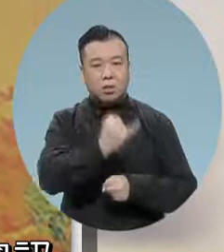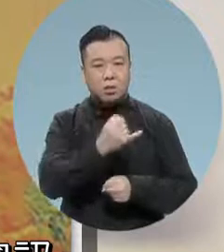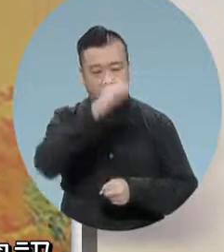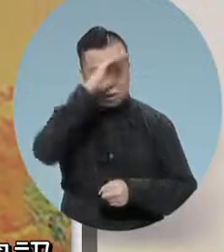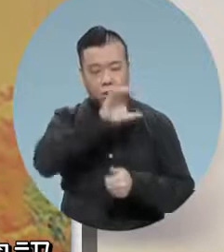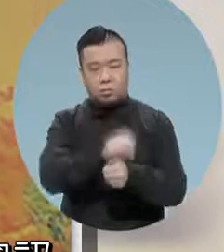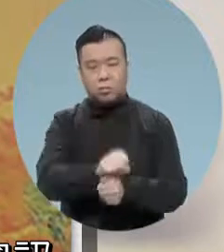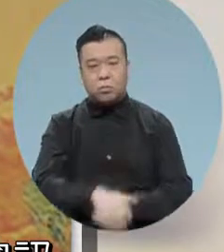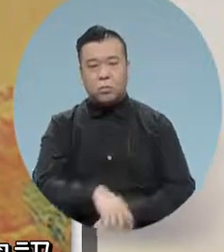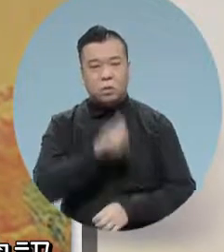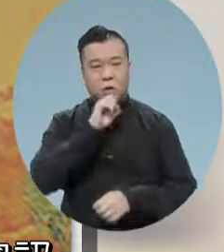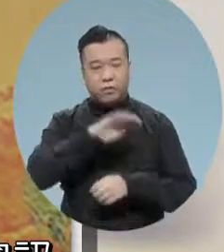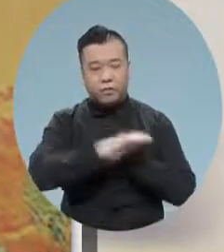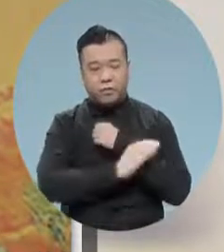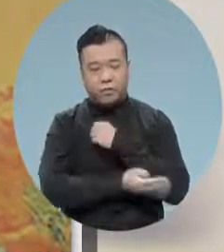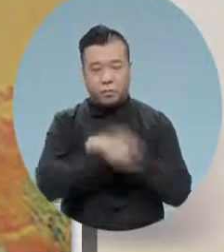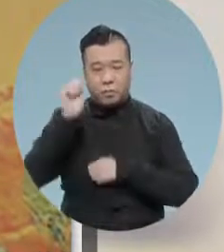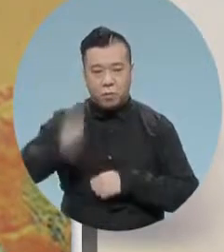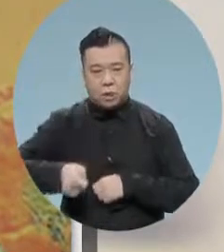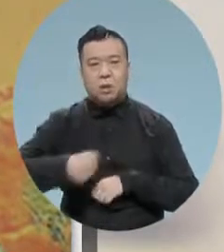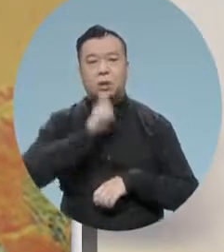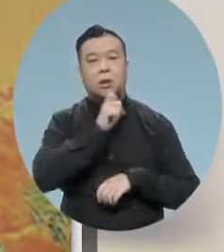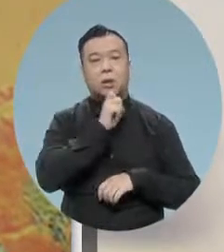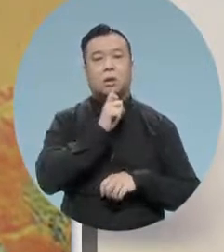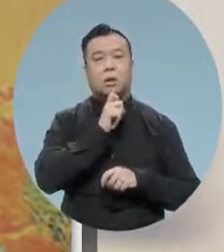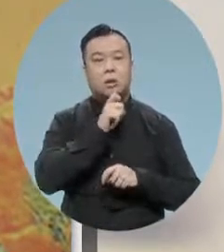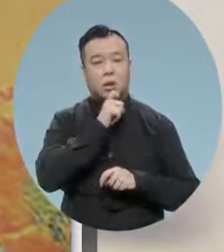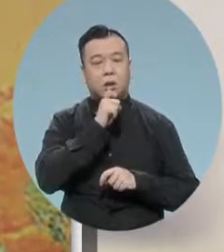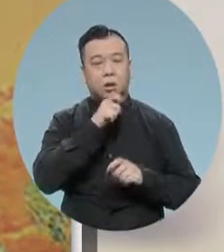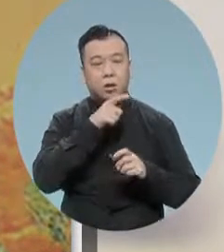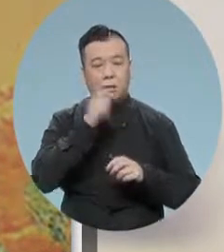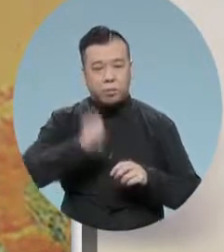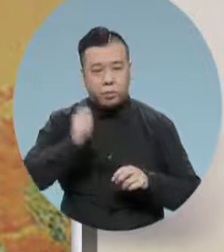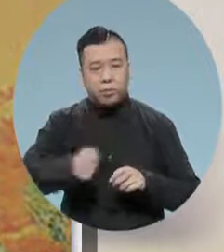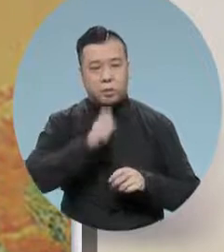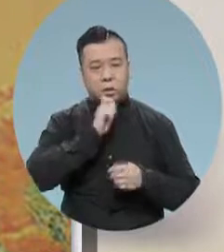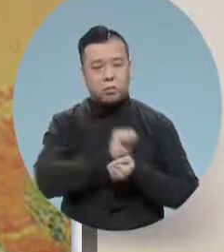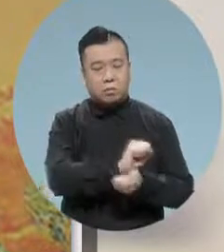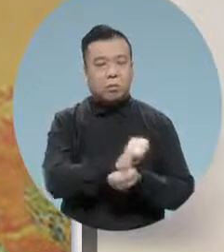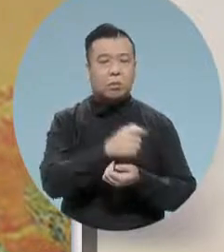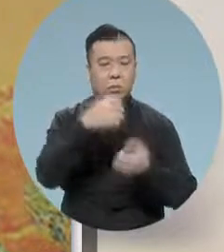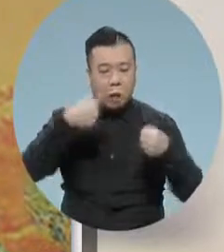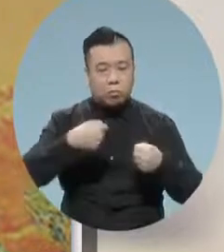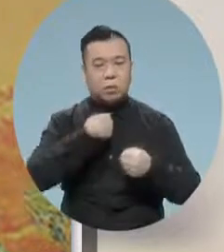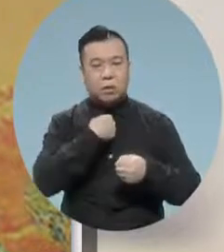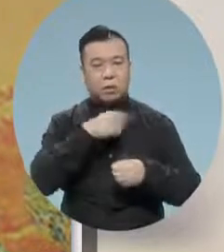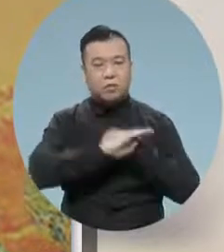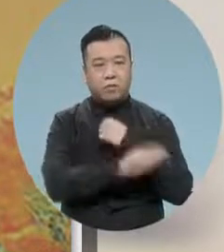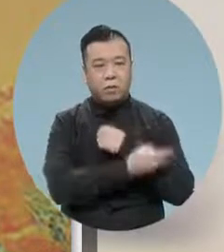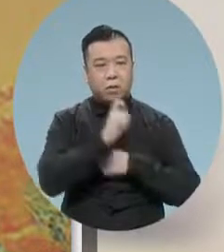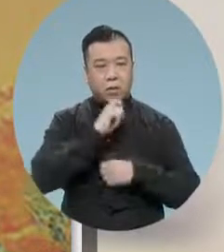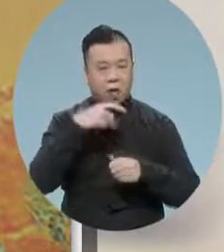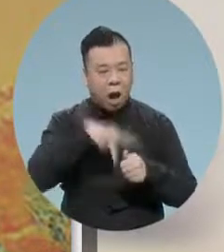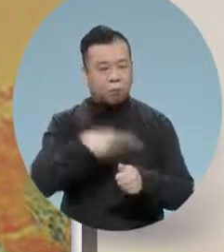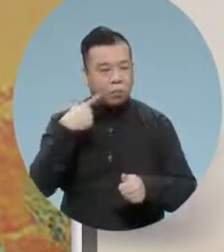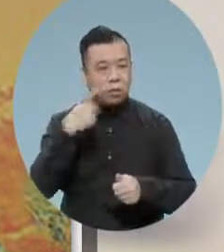警察拘捕，會被法庭審訊，跟住會被做判刑的話會坐監。好了，但為什麼法律有這個強制